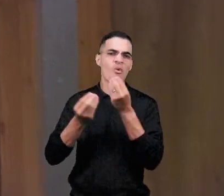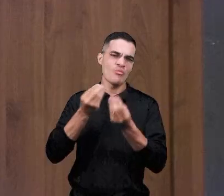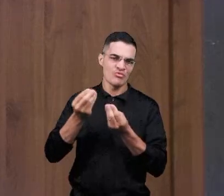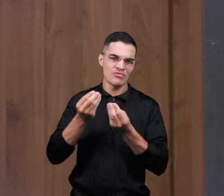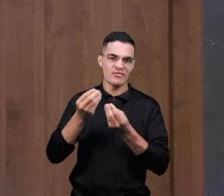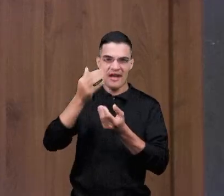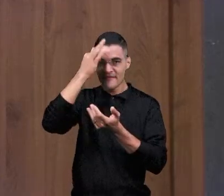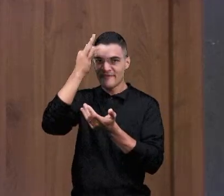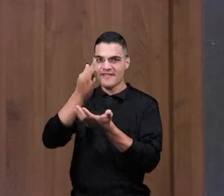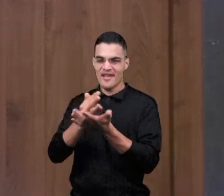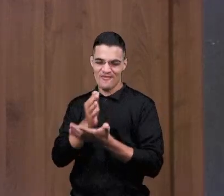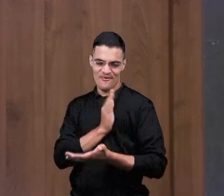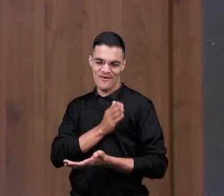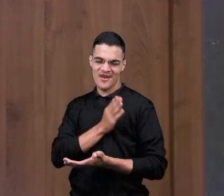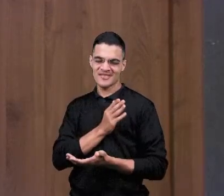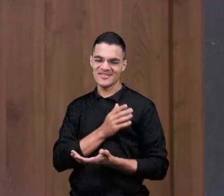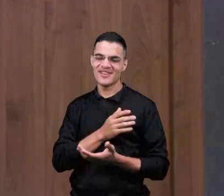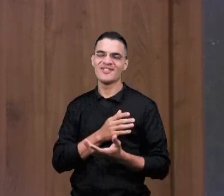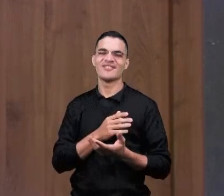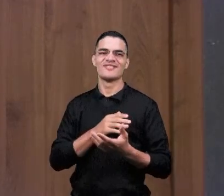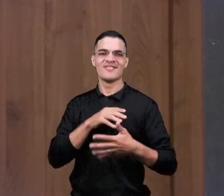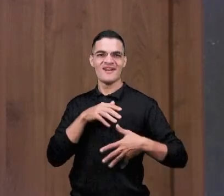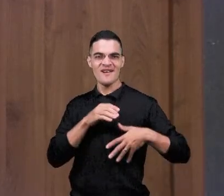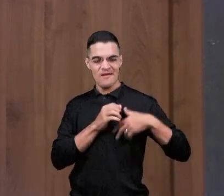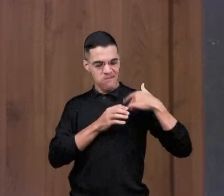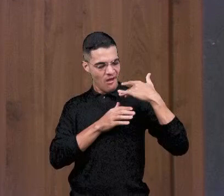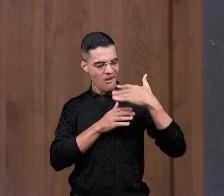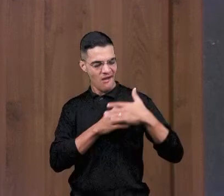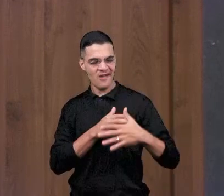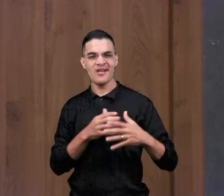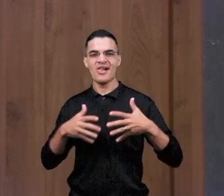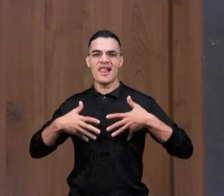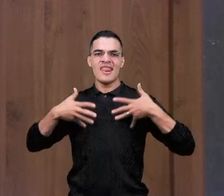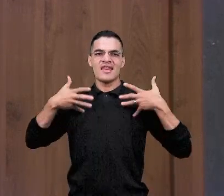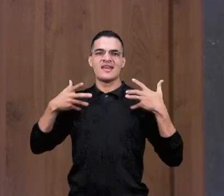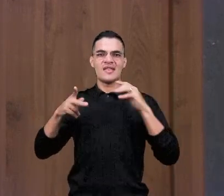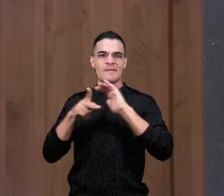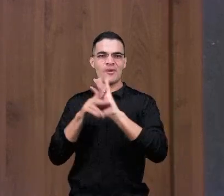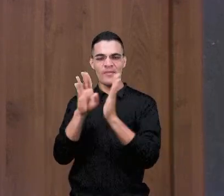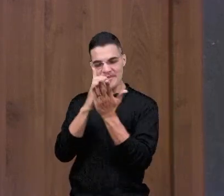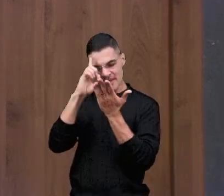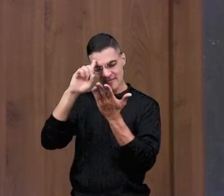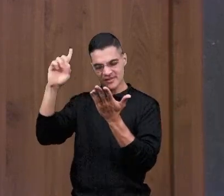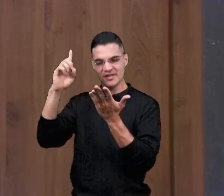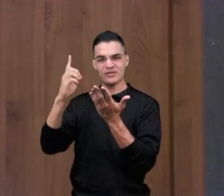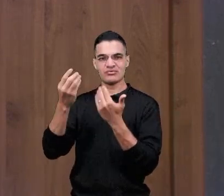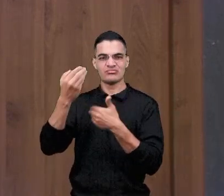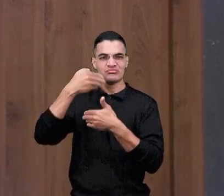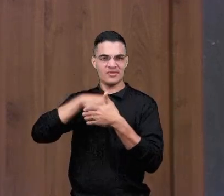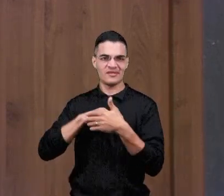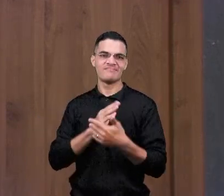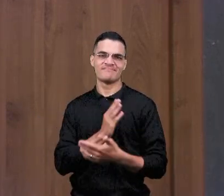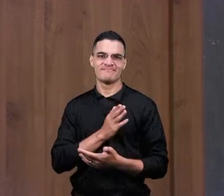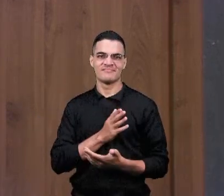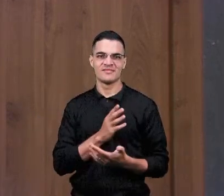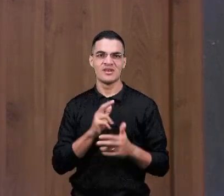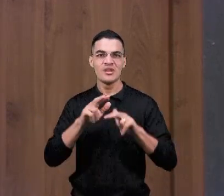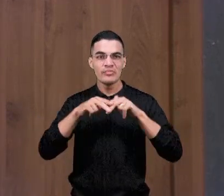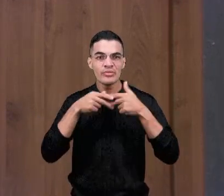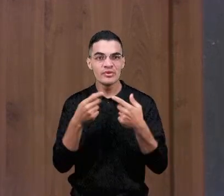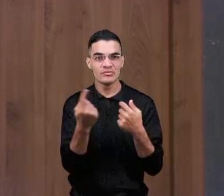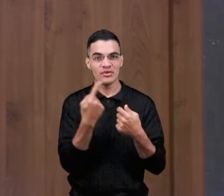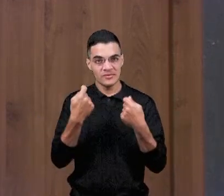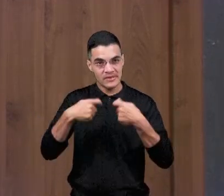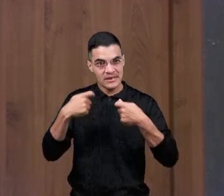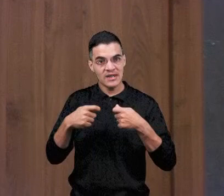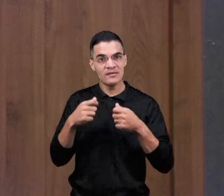vivante qui vient du Seigneur. Et afin que cela puisse accompagner nos vies jusqu'à l'éternité,